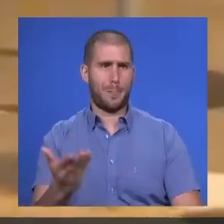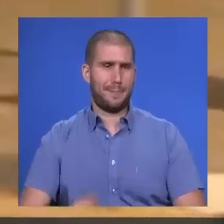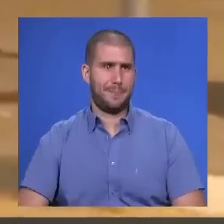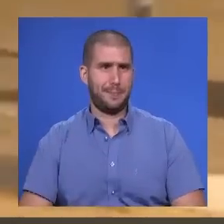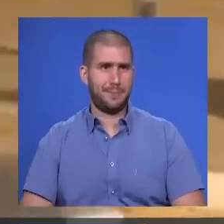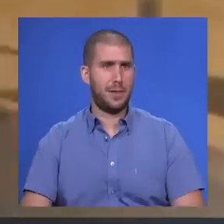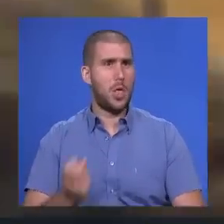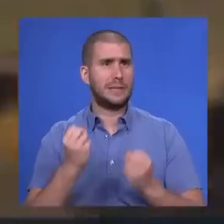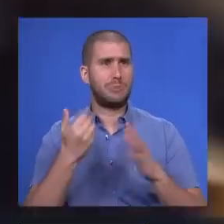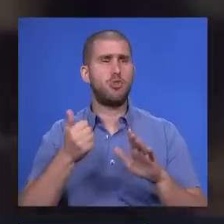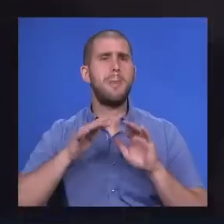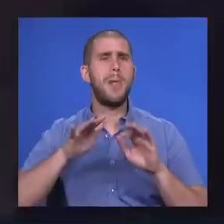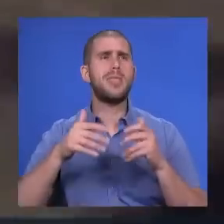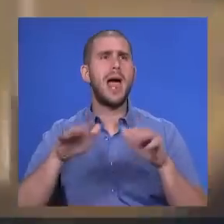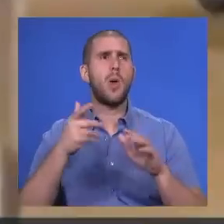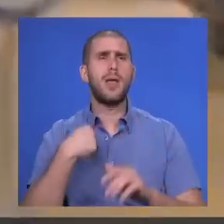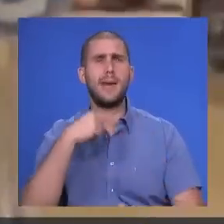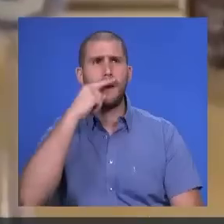לא סתם